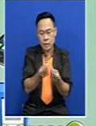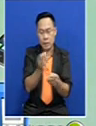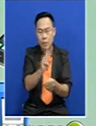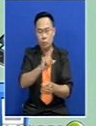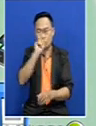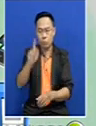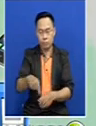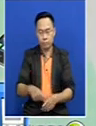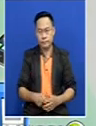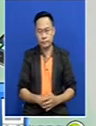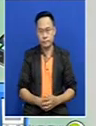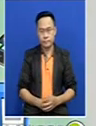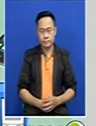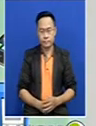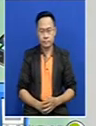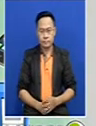ATM